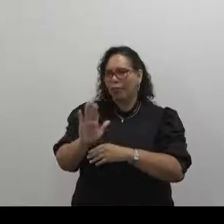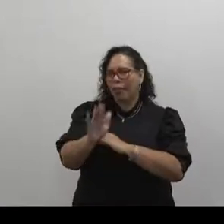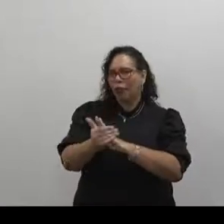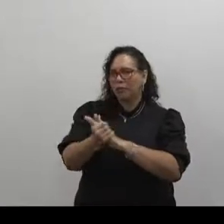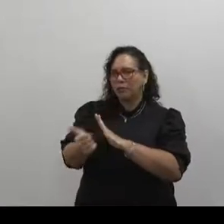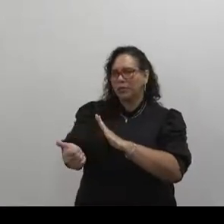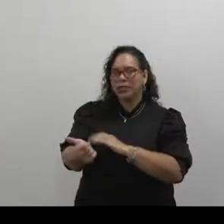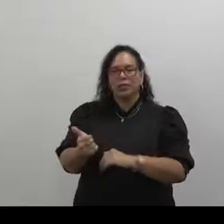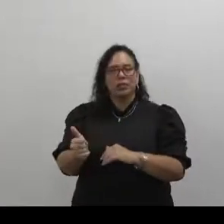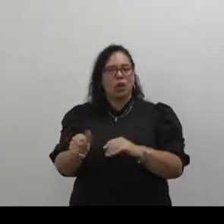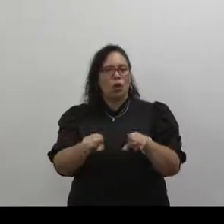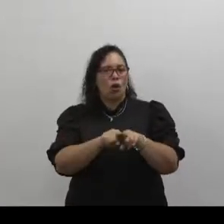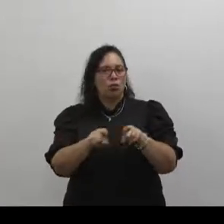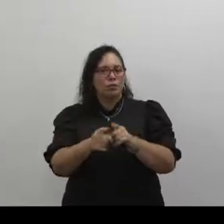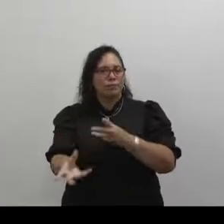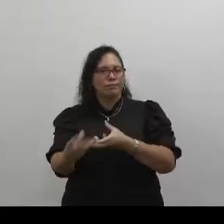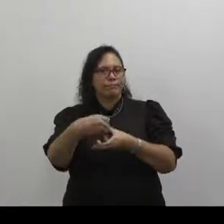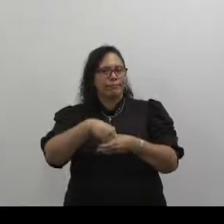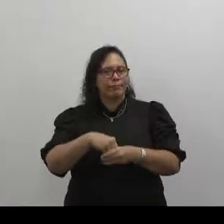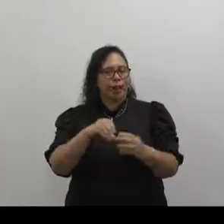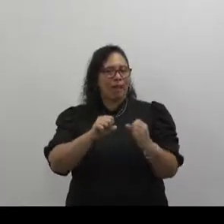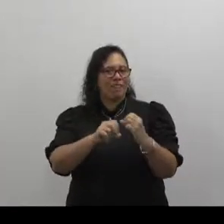chấm bùn âm bì cả